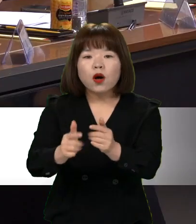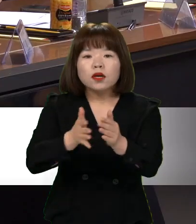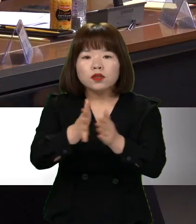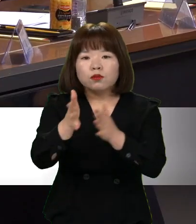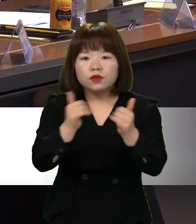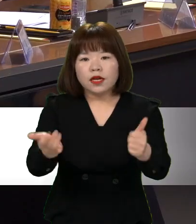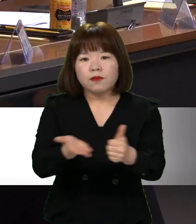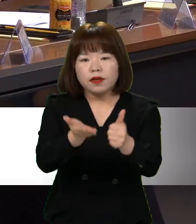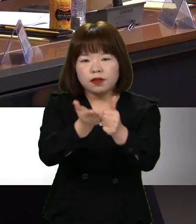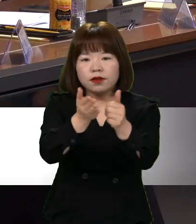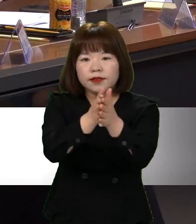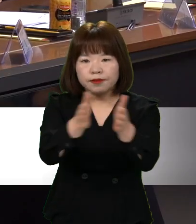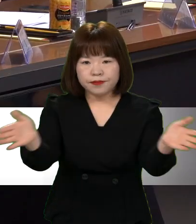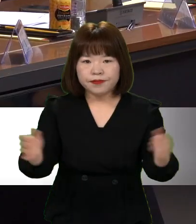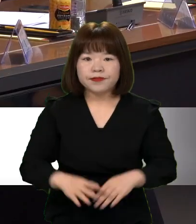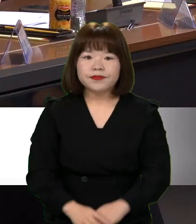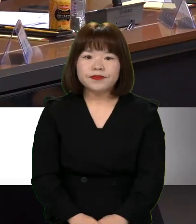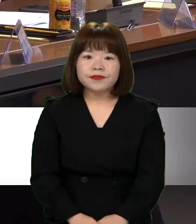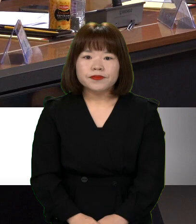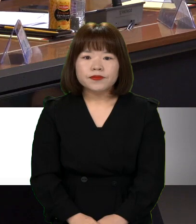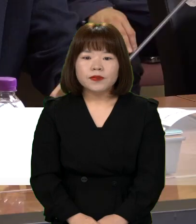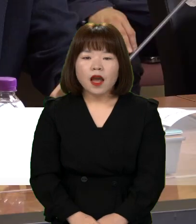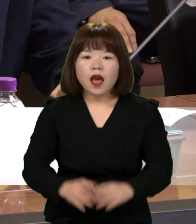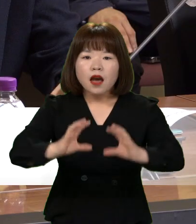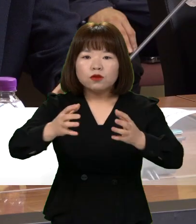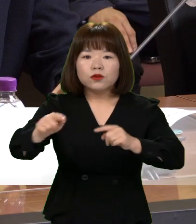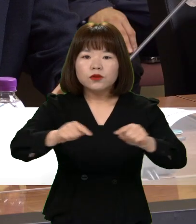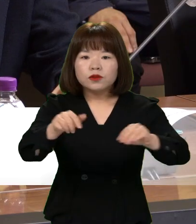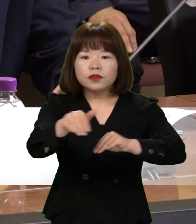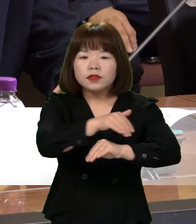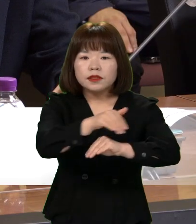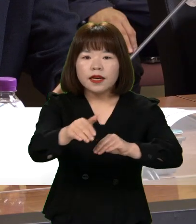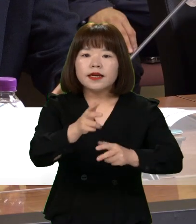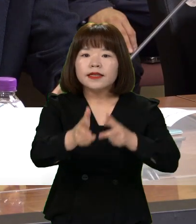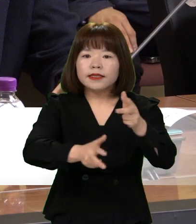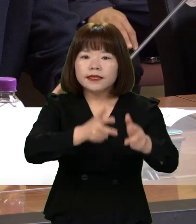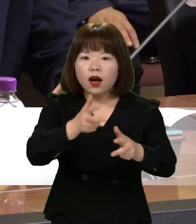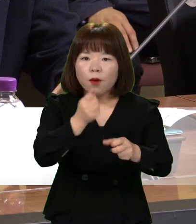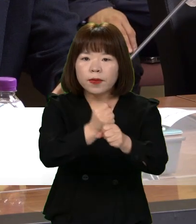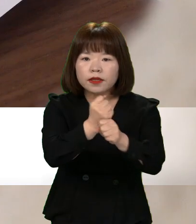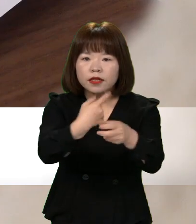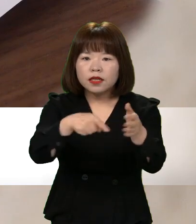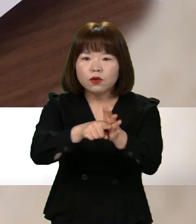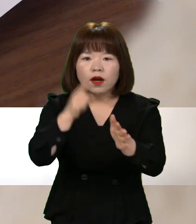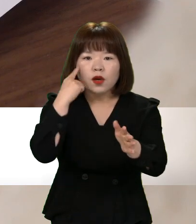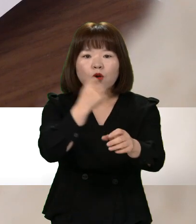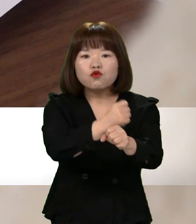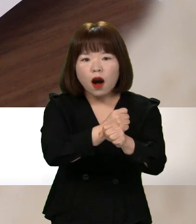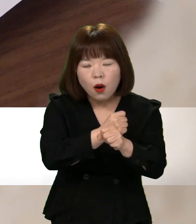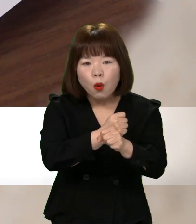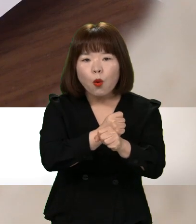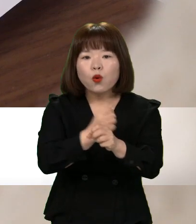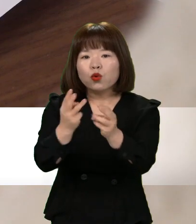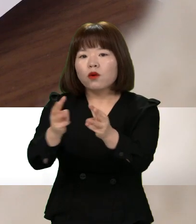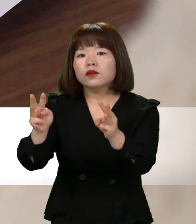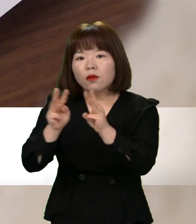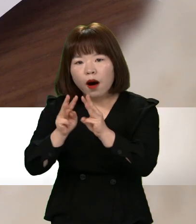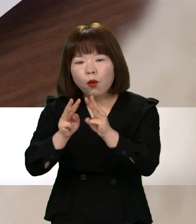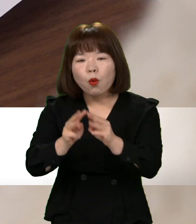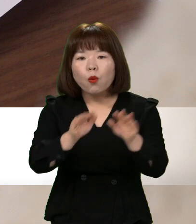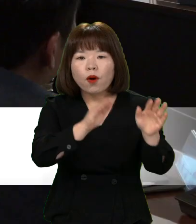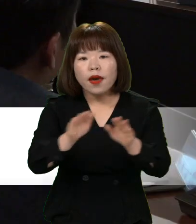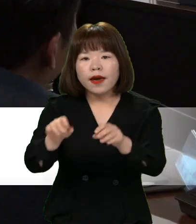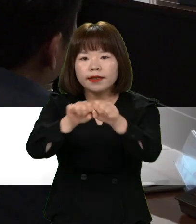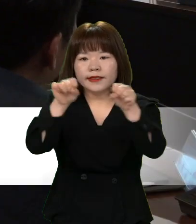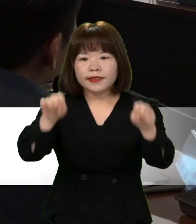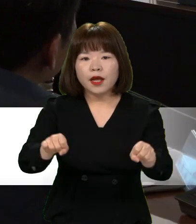전문 인력 양성에 본격 나섭니다이를 위해 국책 사업 발굴을 위한 공동연구 및 정책 워크숍